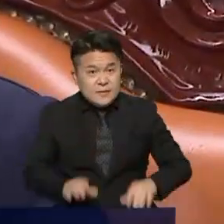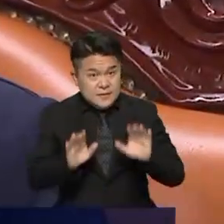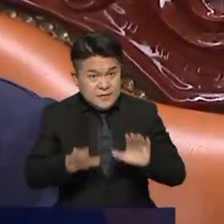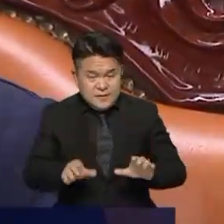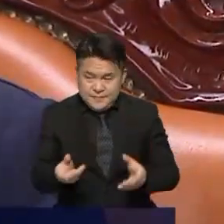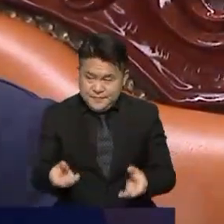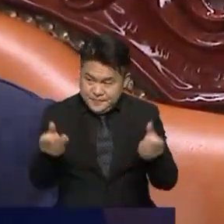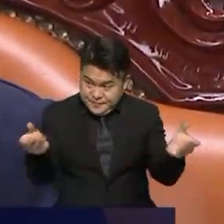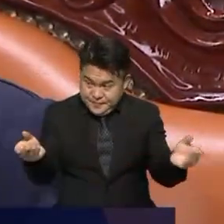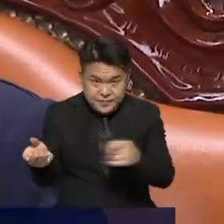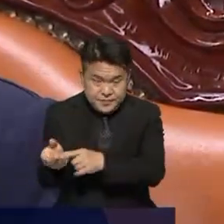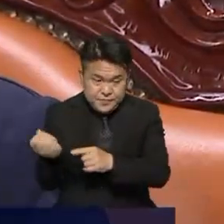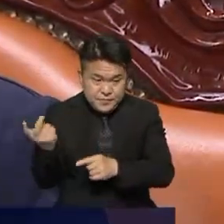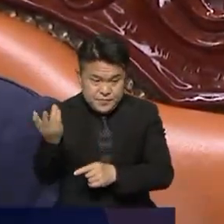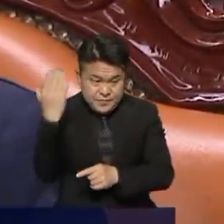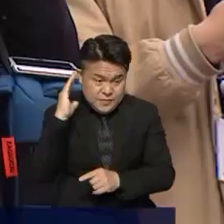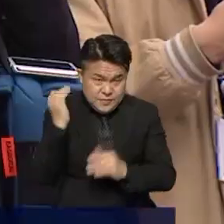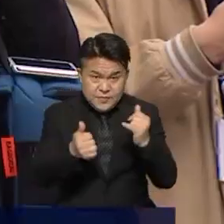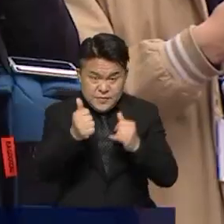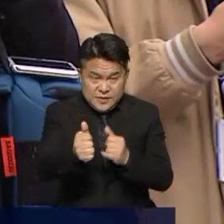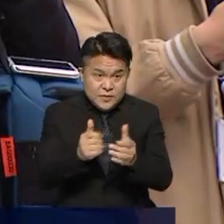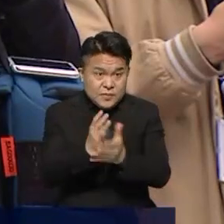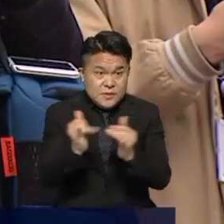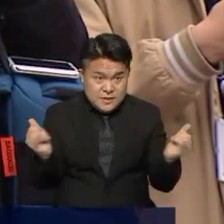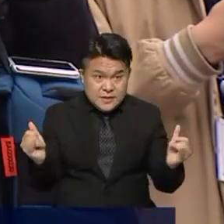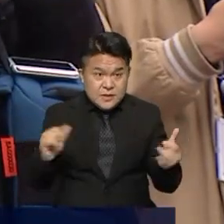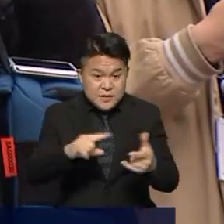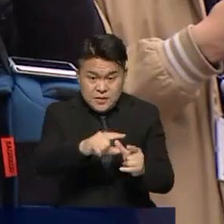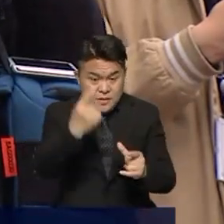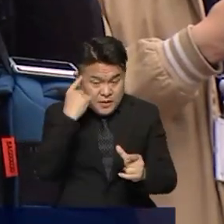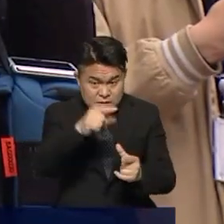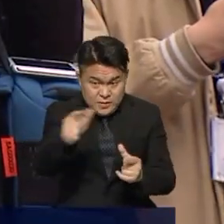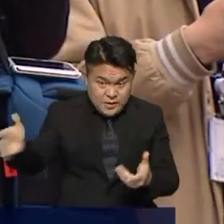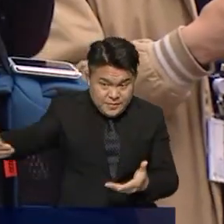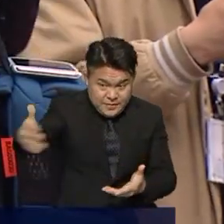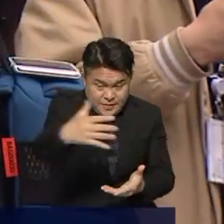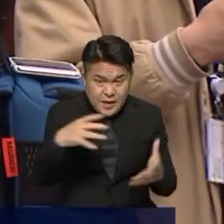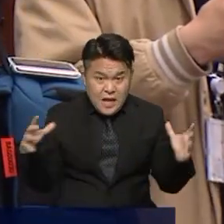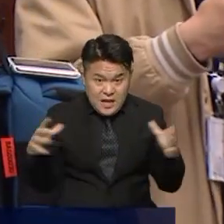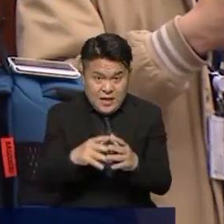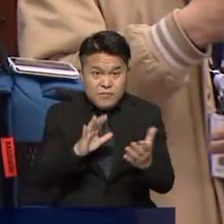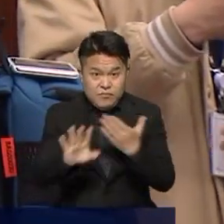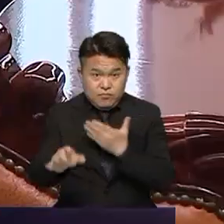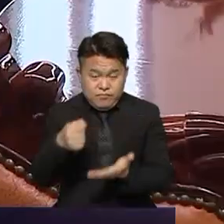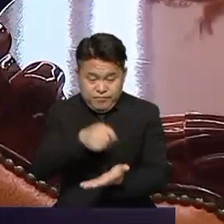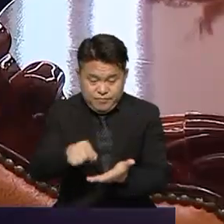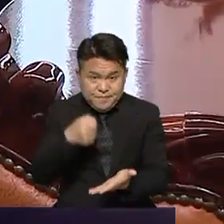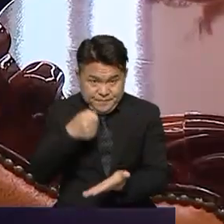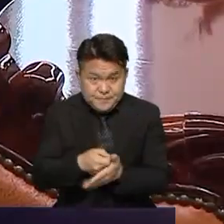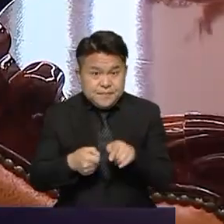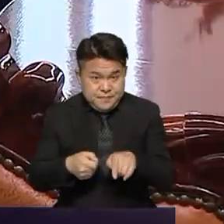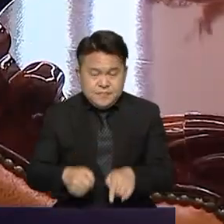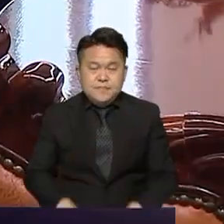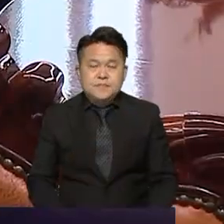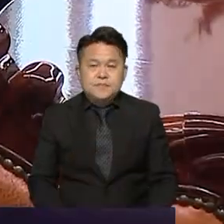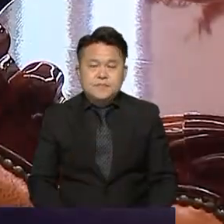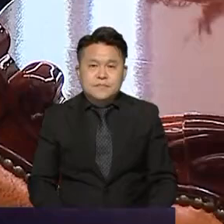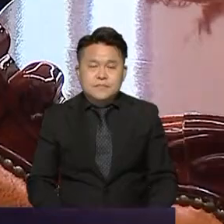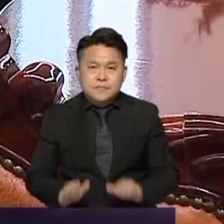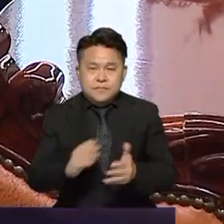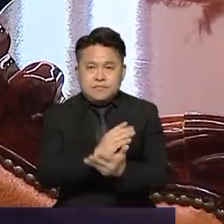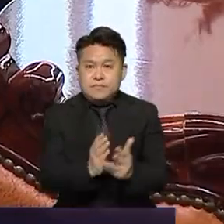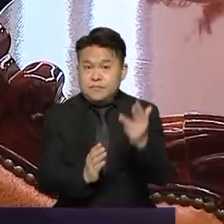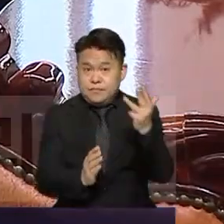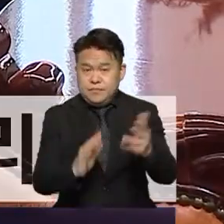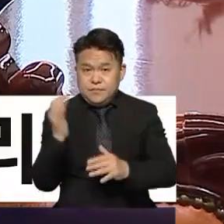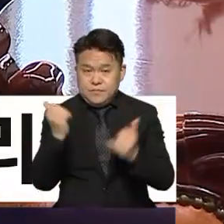여야 원내대표, 전직 국회의장, 각계 전문가들의 의견을 종합한 결과물이라고 그 정당성을 설명했습니다. 8개 항으로